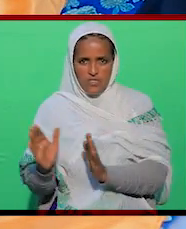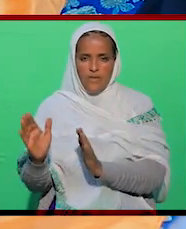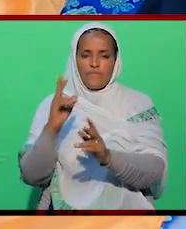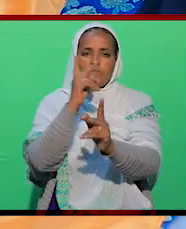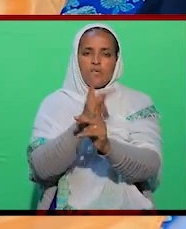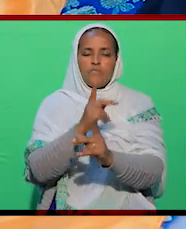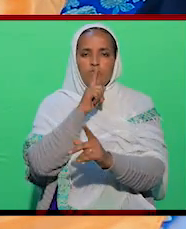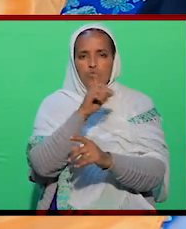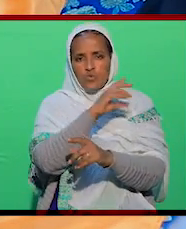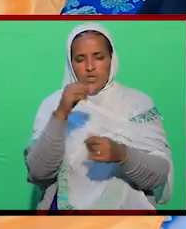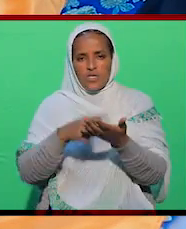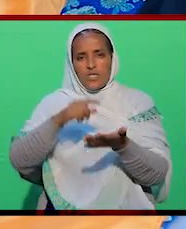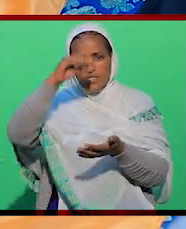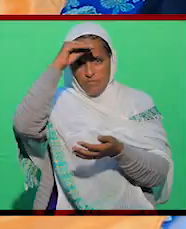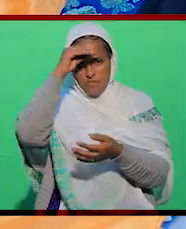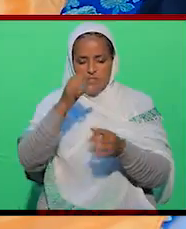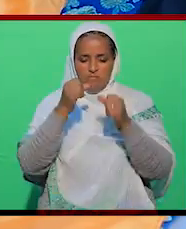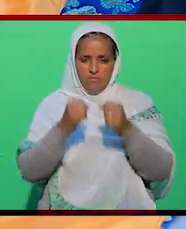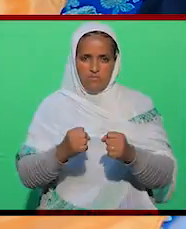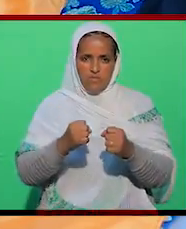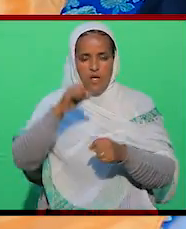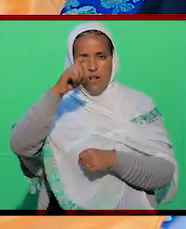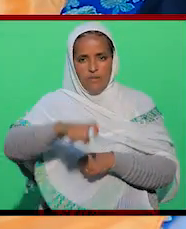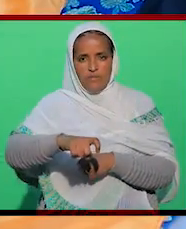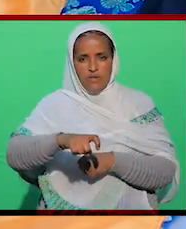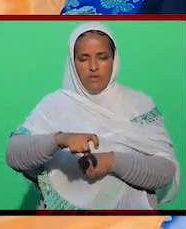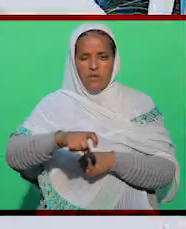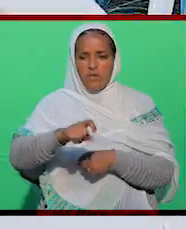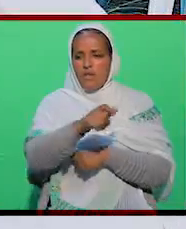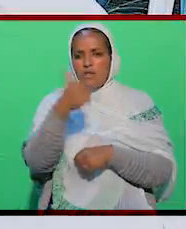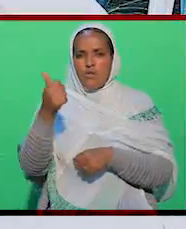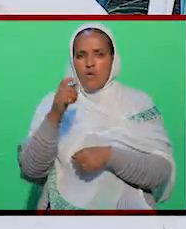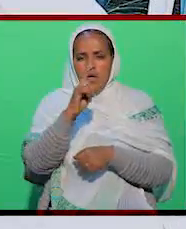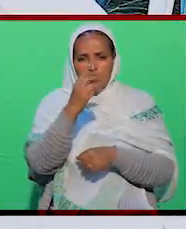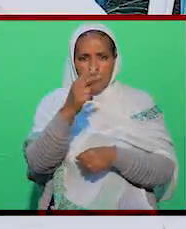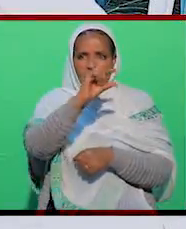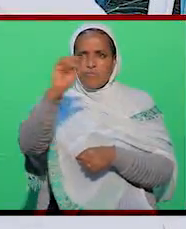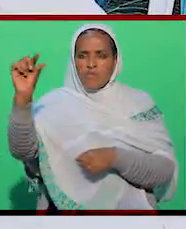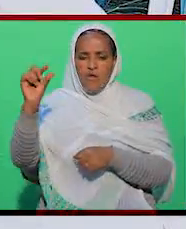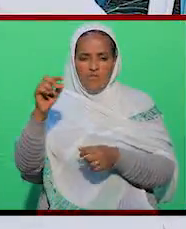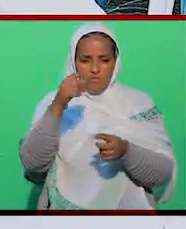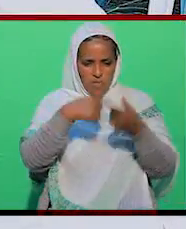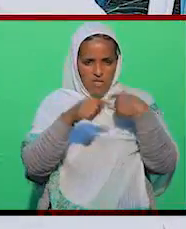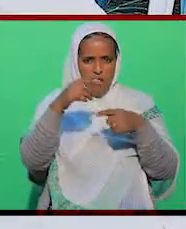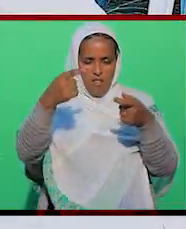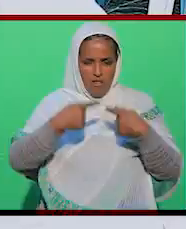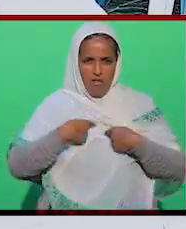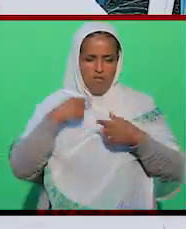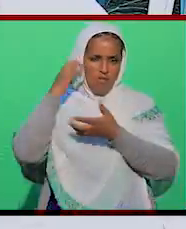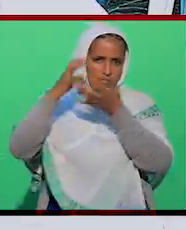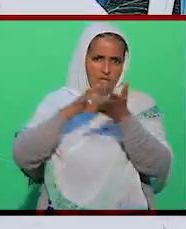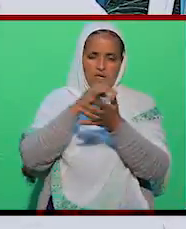በአግባቡ ተዘጋጅተን ከተጠበቅነው ነውና ትምህርት እንበርታ እድቦኑ ሌላው ለምንድን አንድ ሁለት ጥቅስ ይዞ